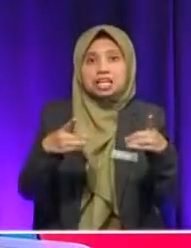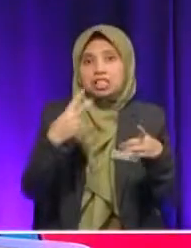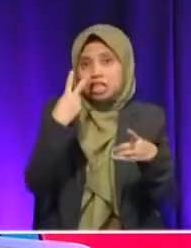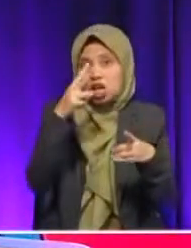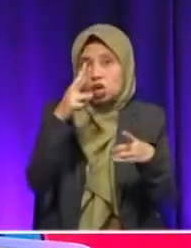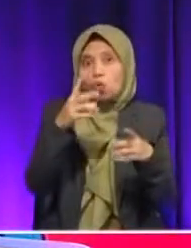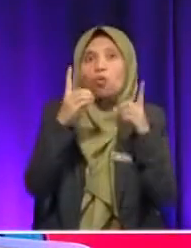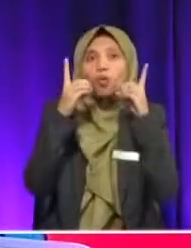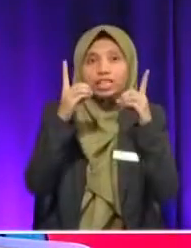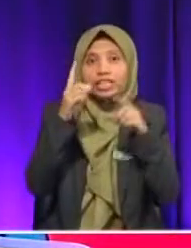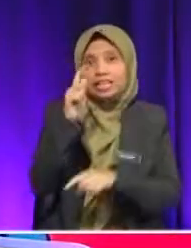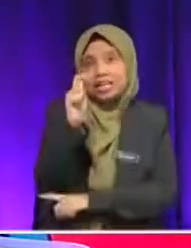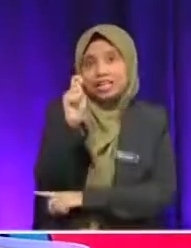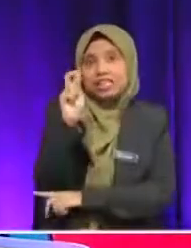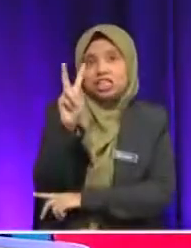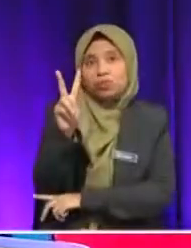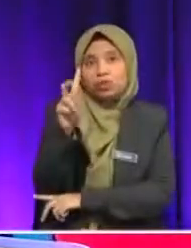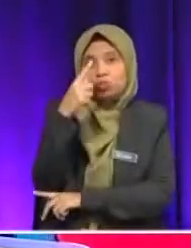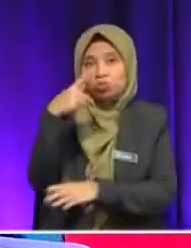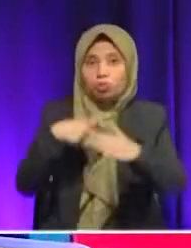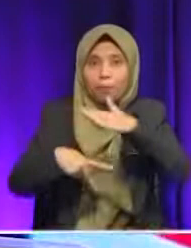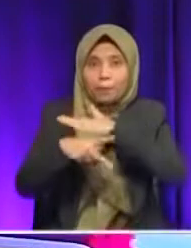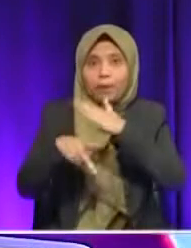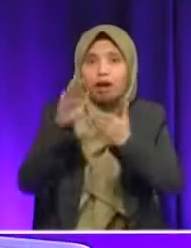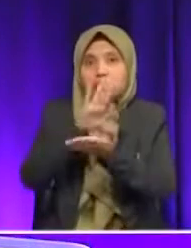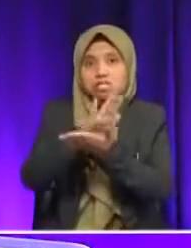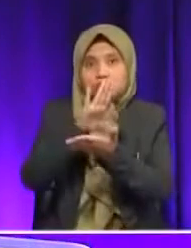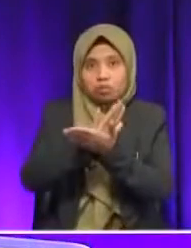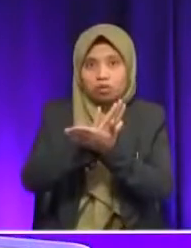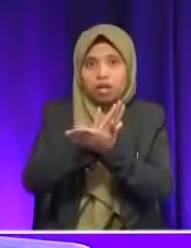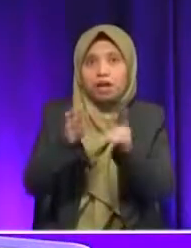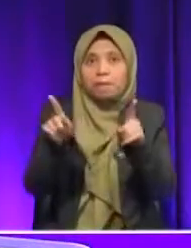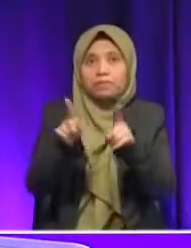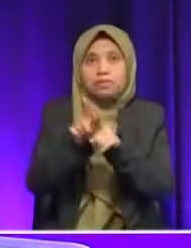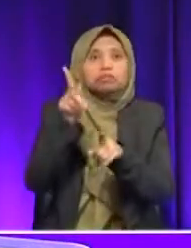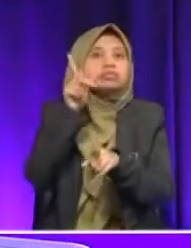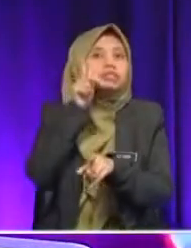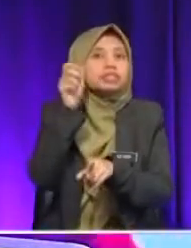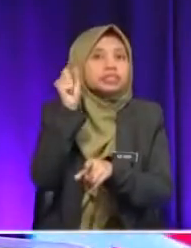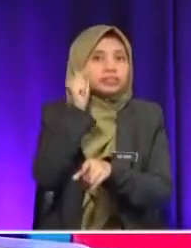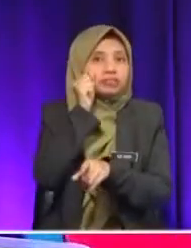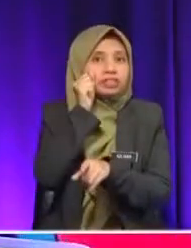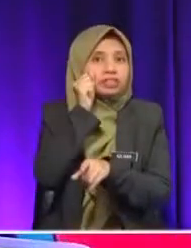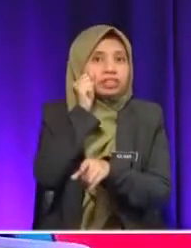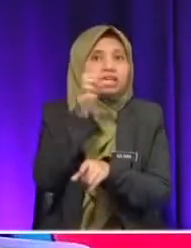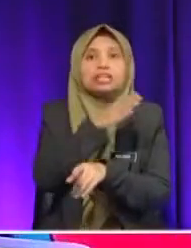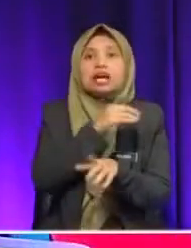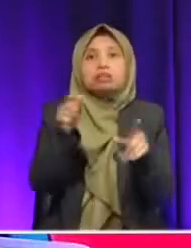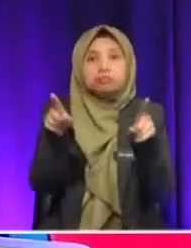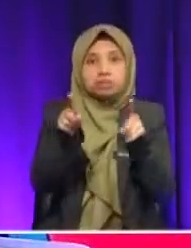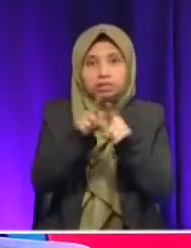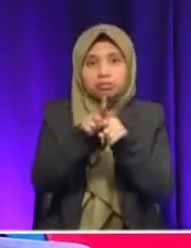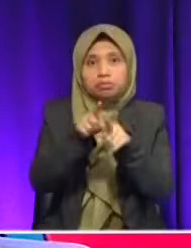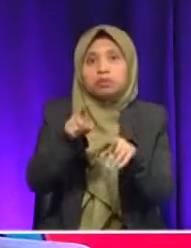rencana Didik tv bagi slot prasekolah hari ini bersama Kak Safika dan hari ini kita akan kau